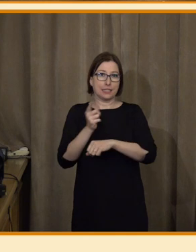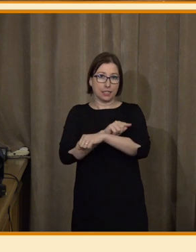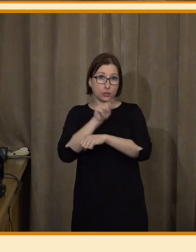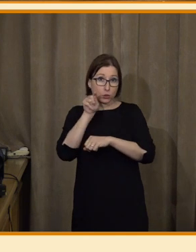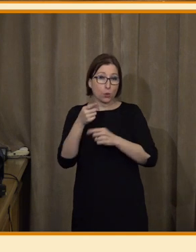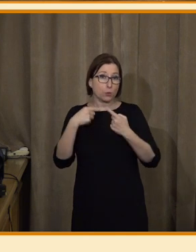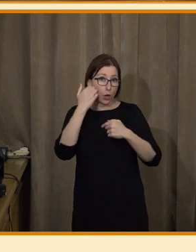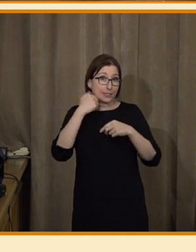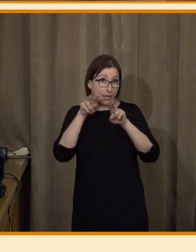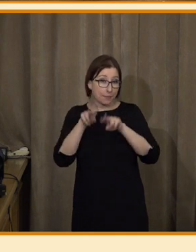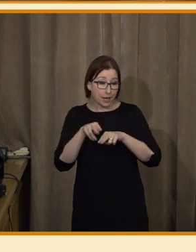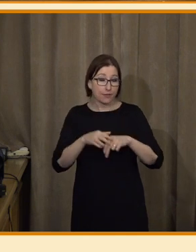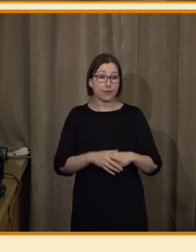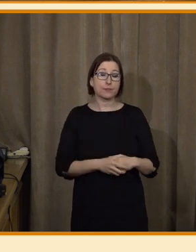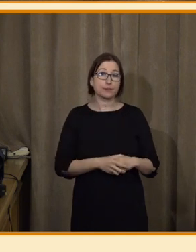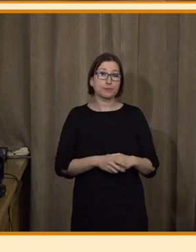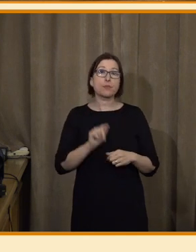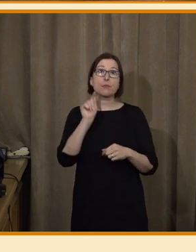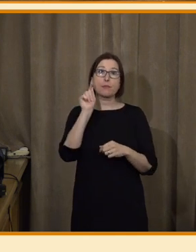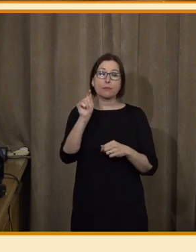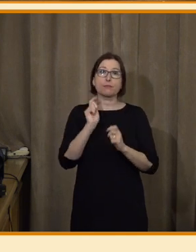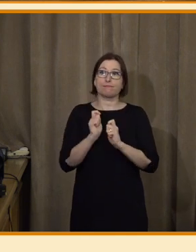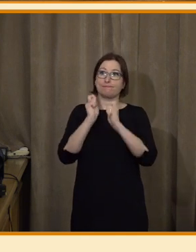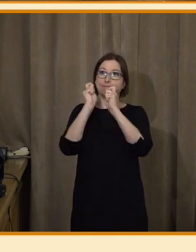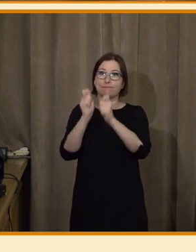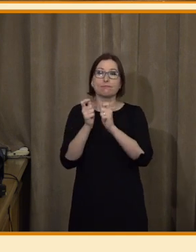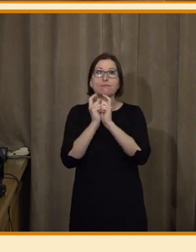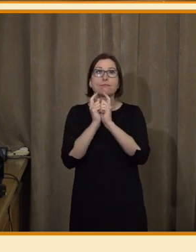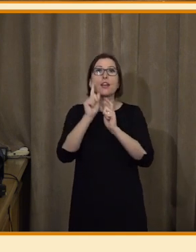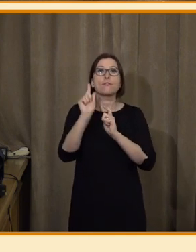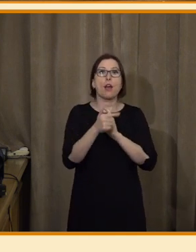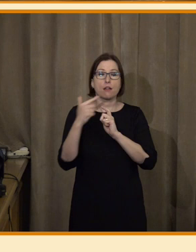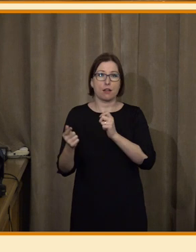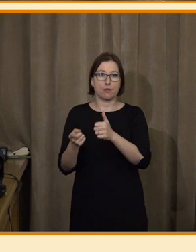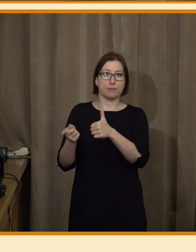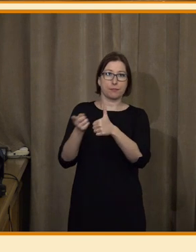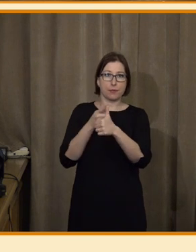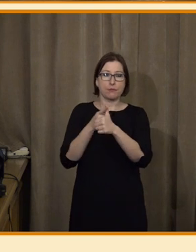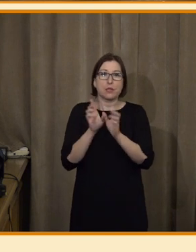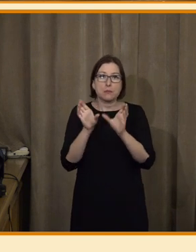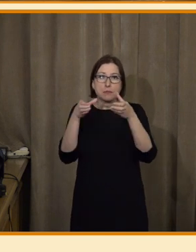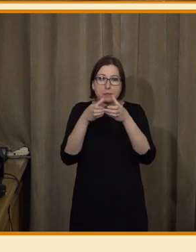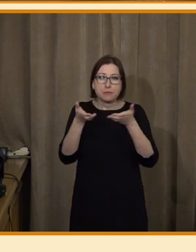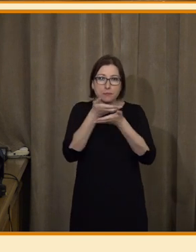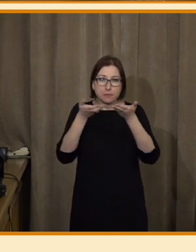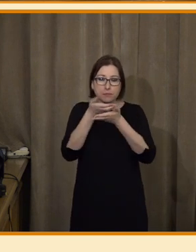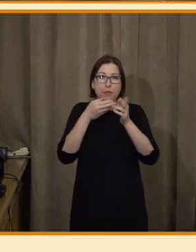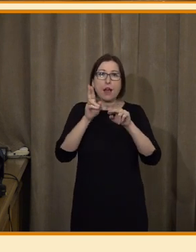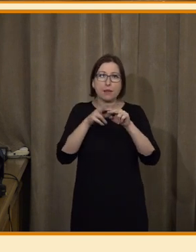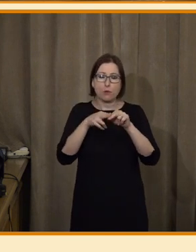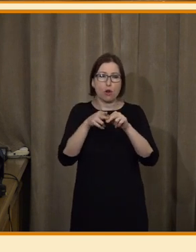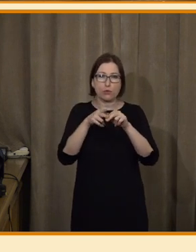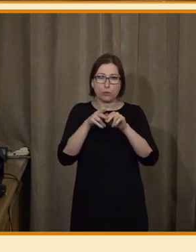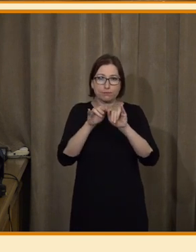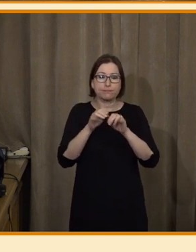soud pro lidská práva, kde to bylo projednáváno dvakrát. Nejdřív to bylo v užším panelu, ale pak se to